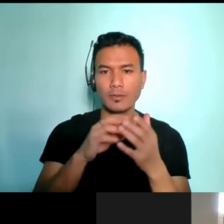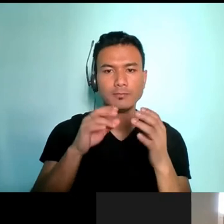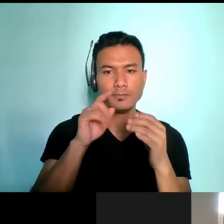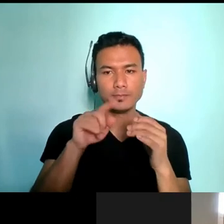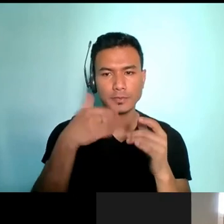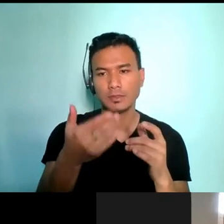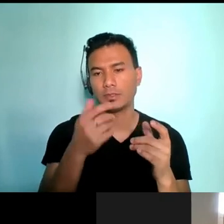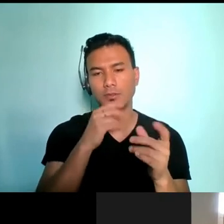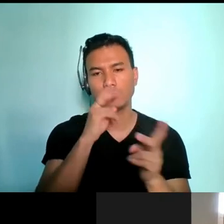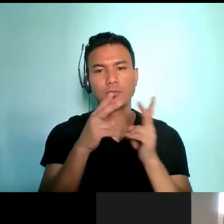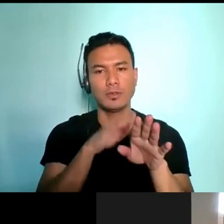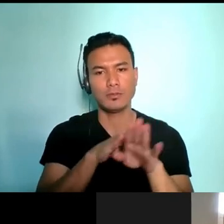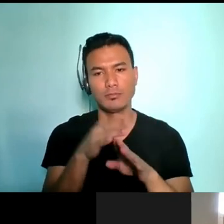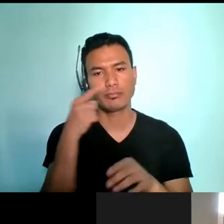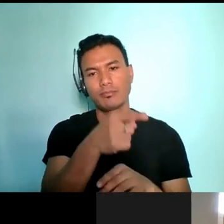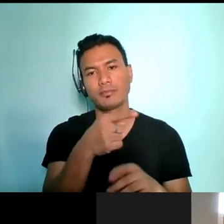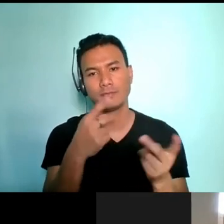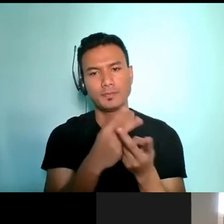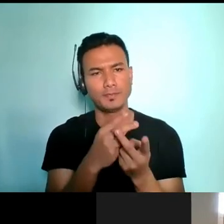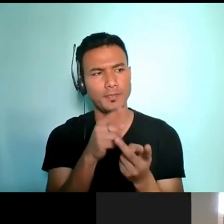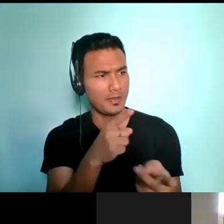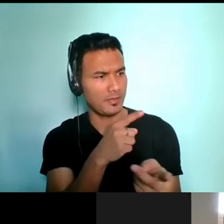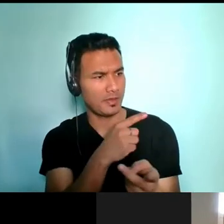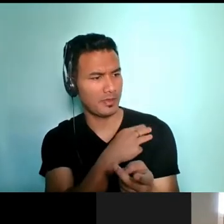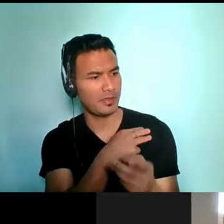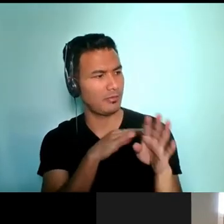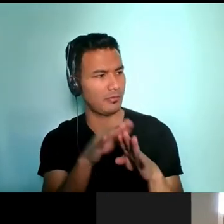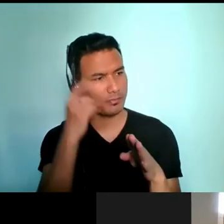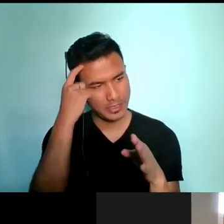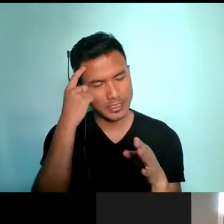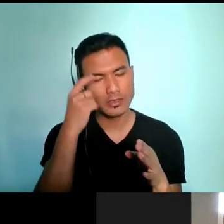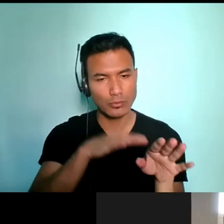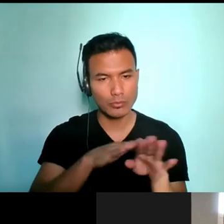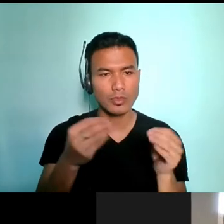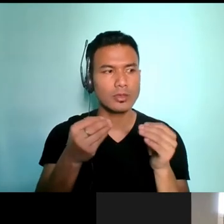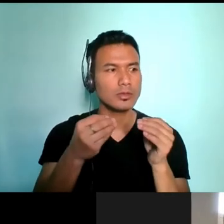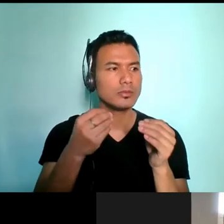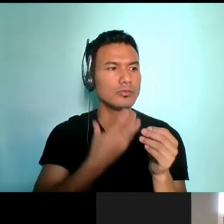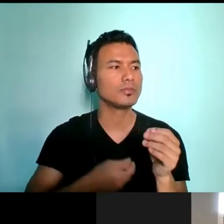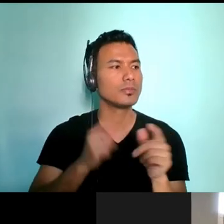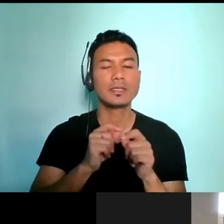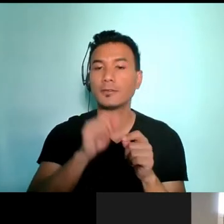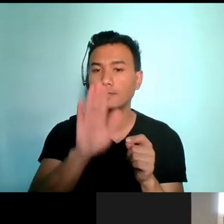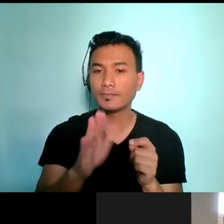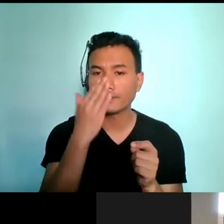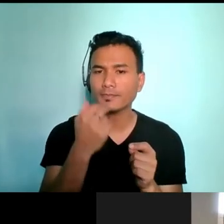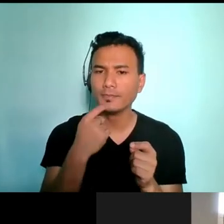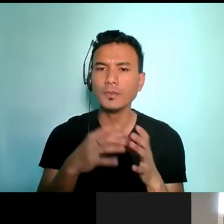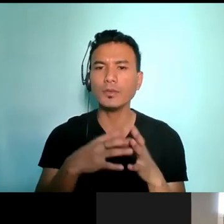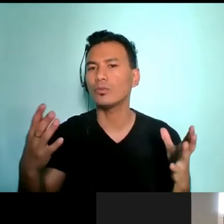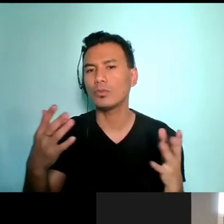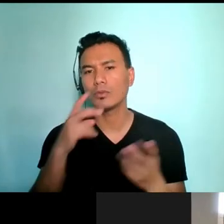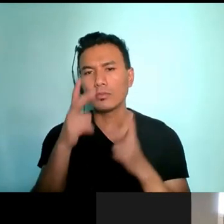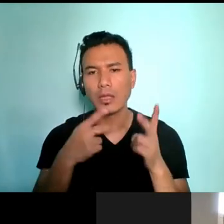त्यसपछि डायलगहरू, सटायरहरू दिने, यसले पनि मान्छेहरूलाई चाहिँ अहिले मानसिक रूपमा विक्षिप्त बनाएकोहरू चाहिँ छ। किनकि ठुलो डिसअर्डर